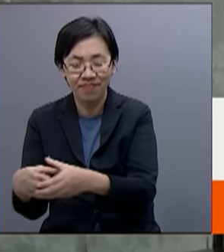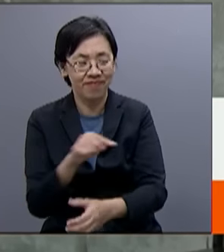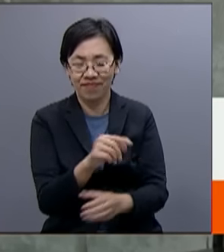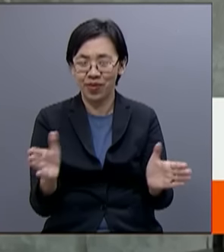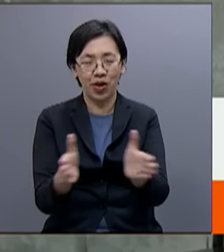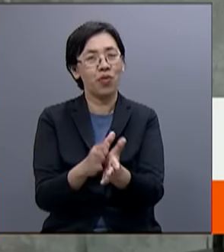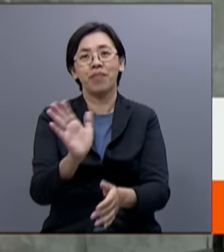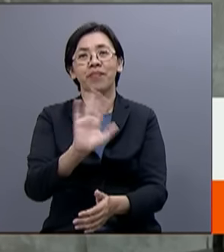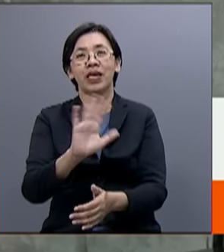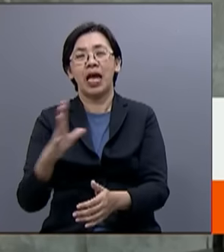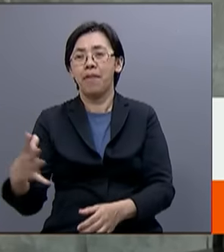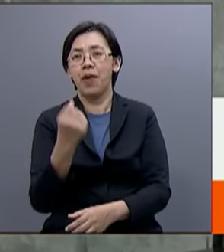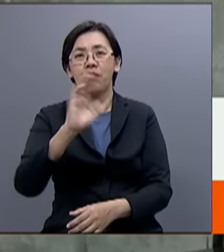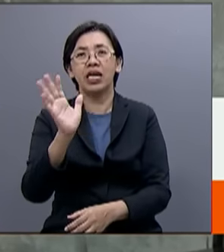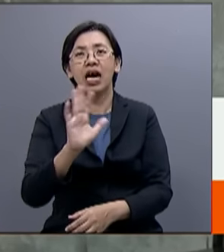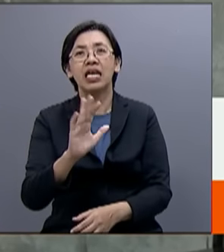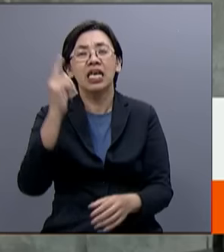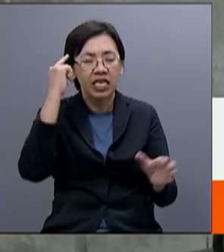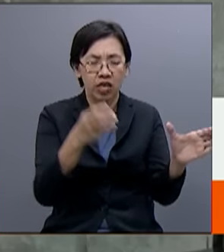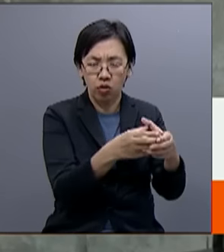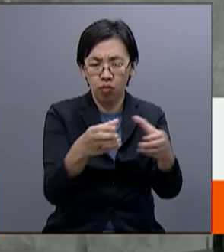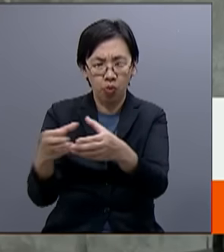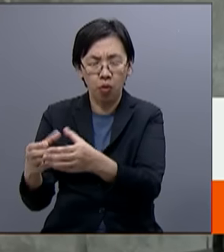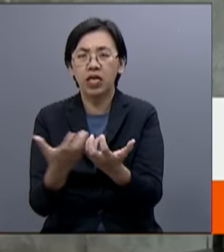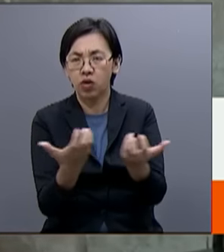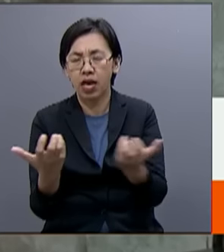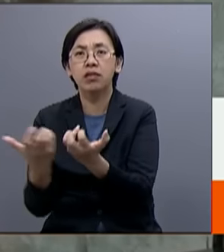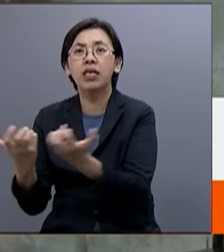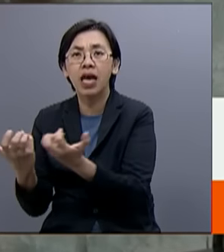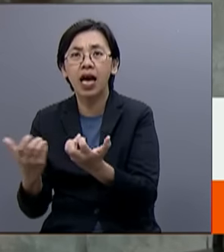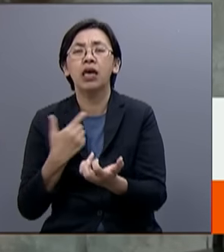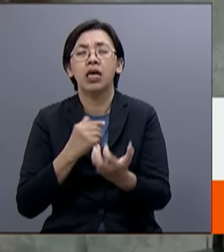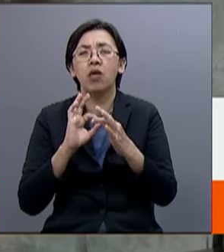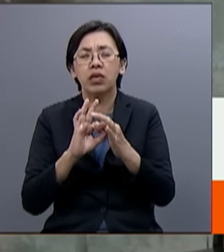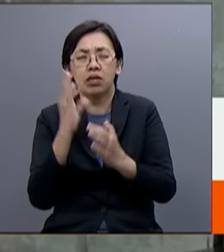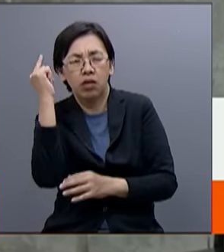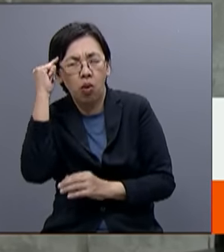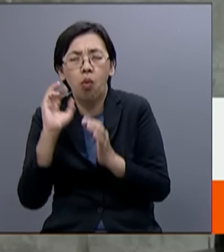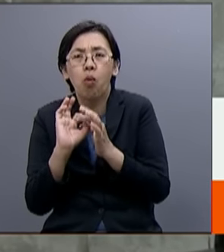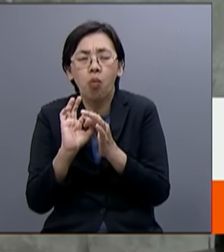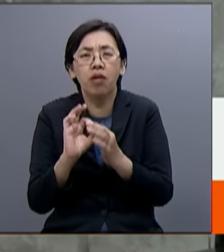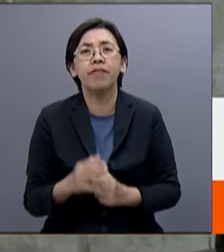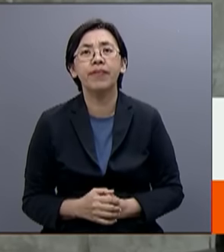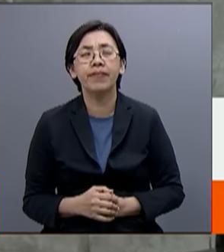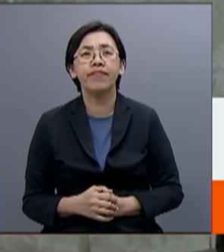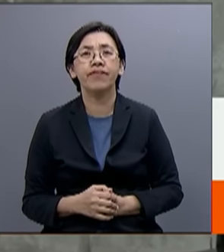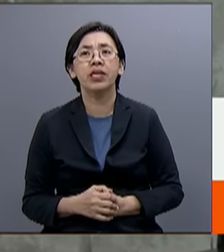วมกัน เมาเข่งแล้็ประกดิฦริ ถ lemons ผขคัวนตันี้